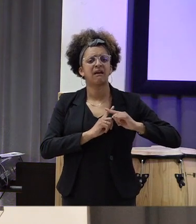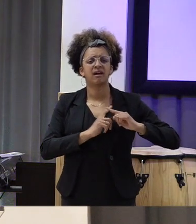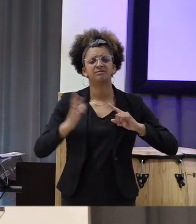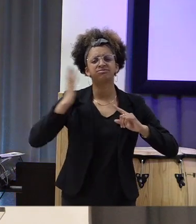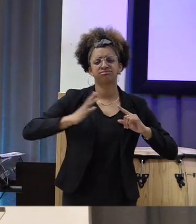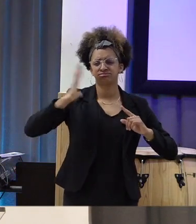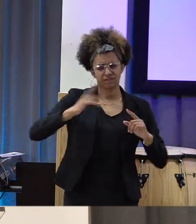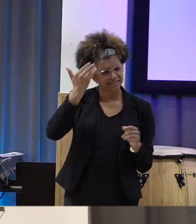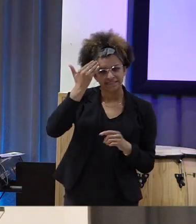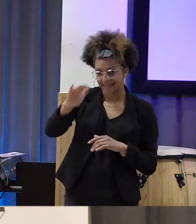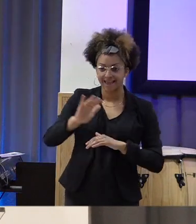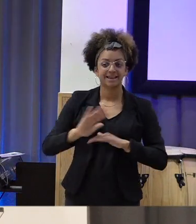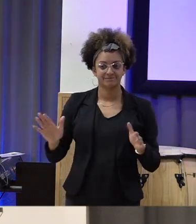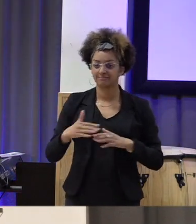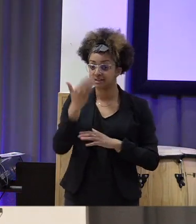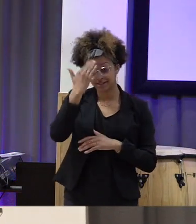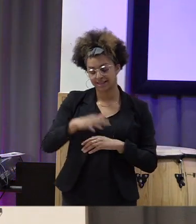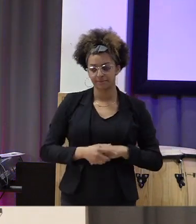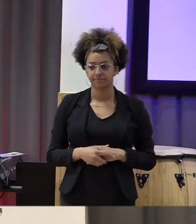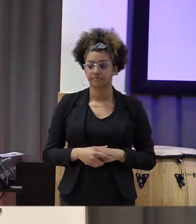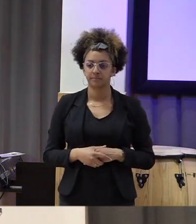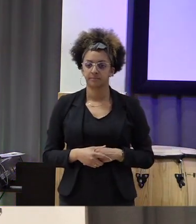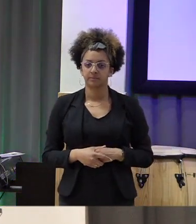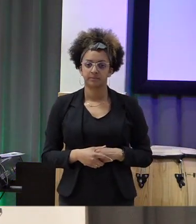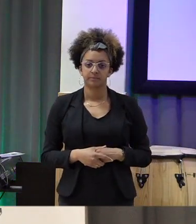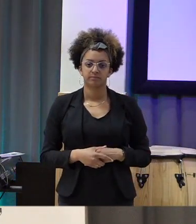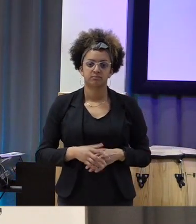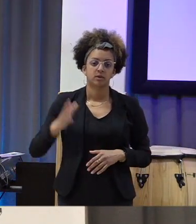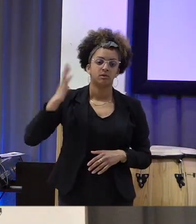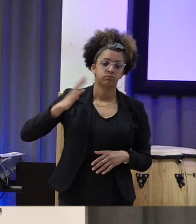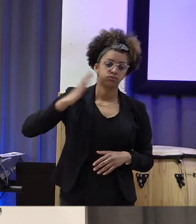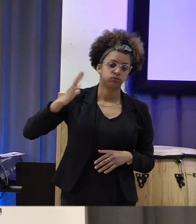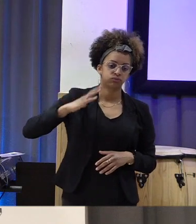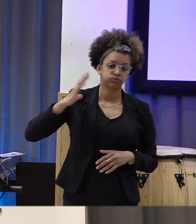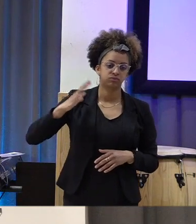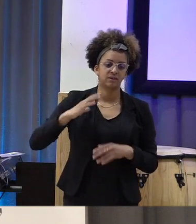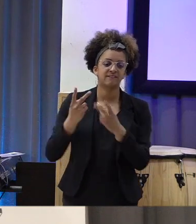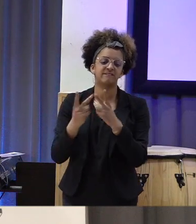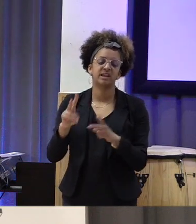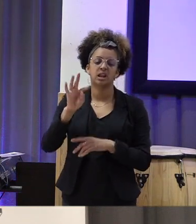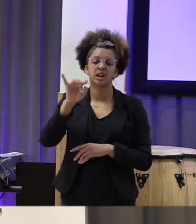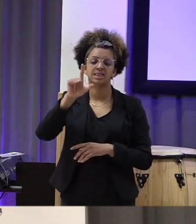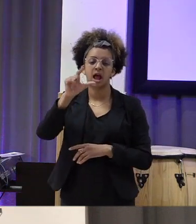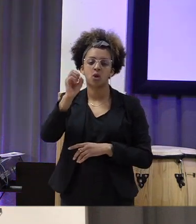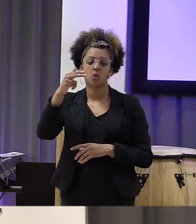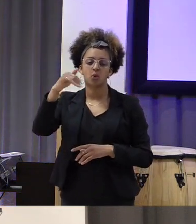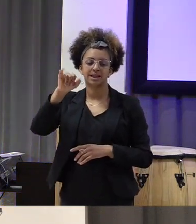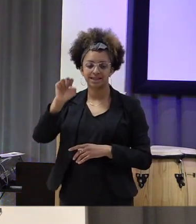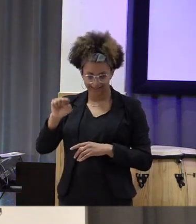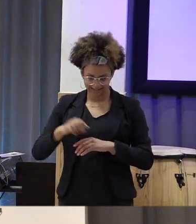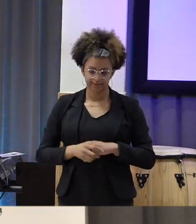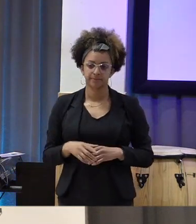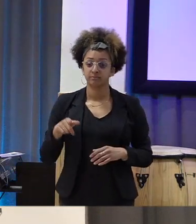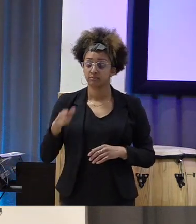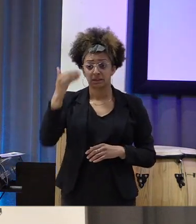commencement. La parole dit que les Thessaloniciens, par exemple, s'étaient tournés des idoles vers Dieu